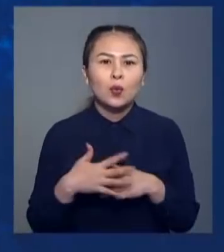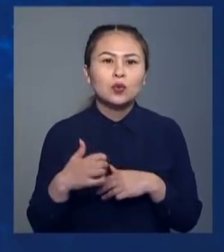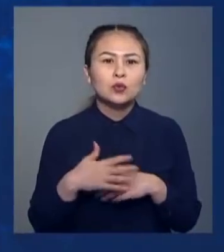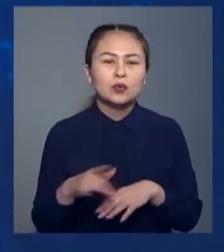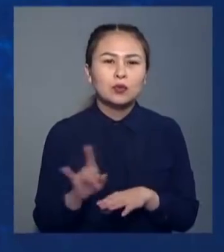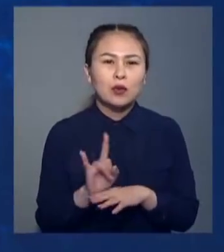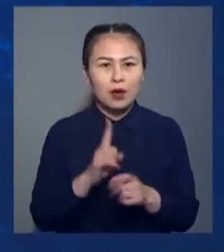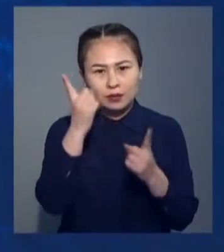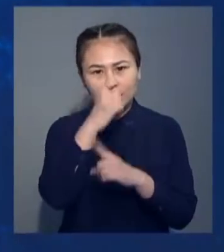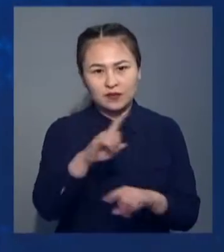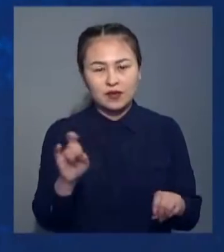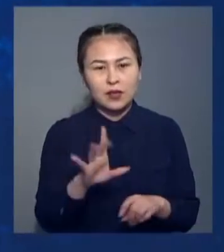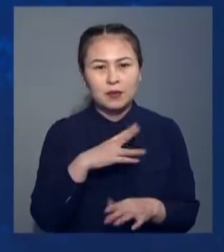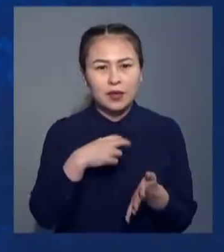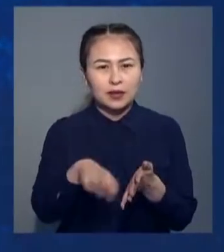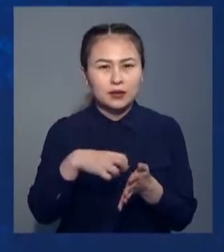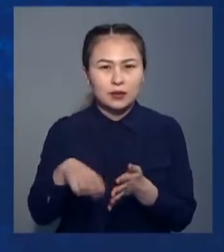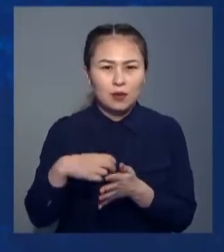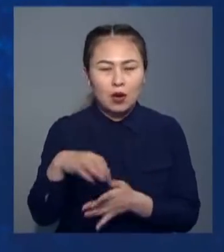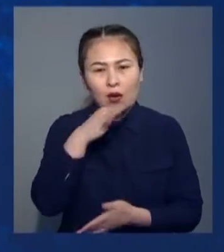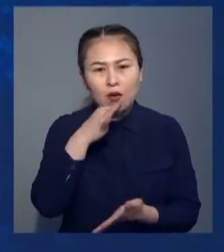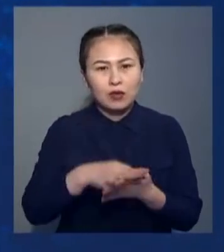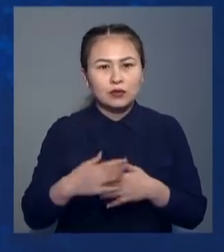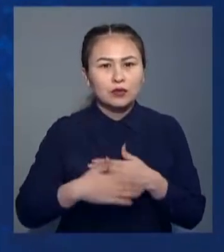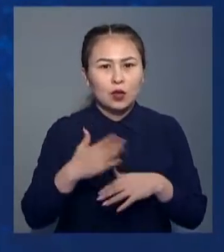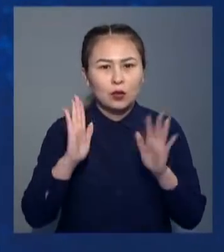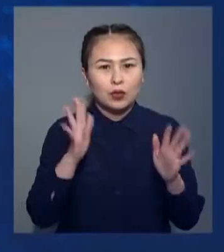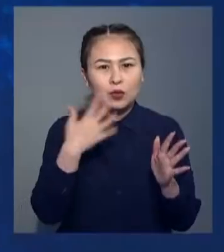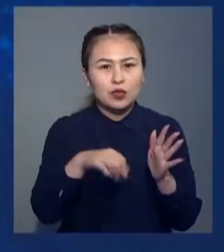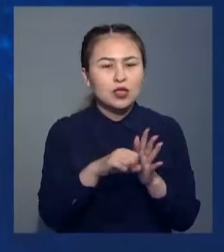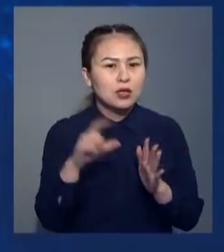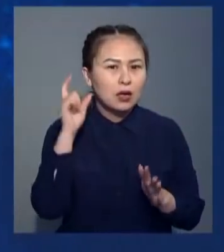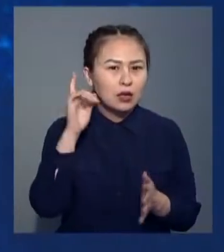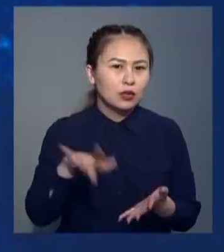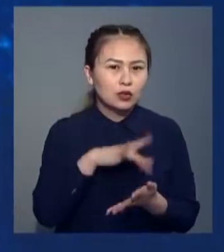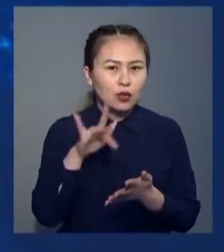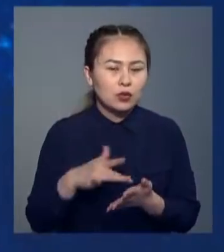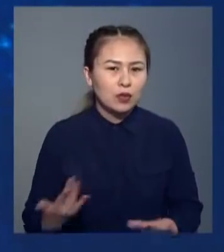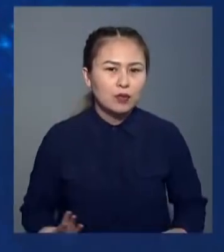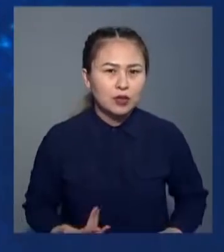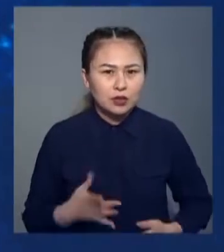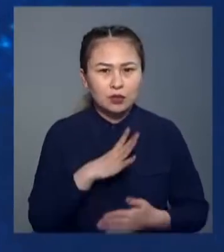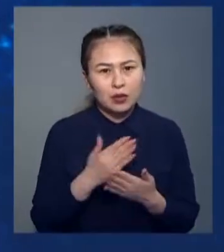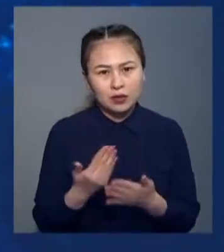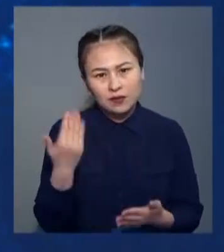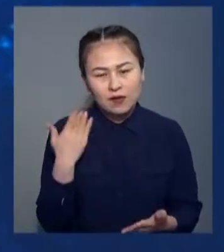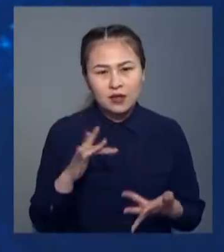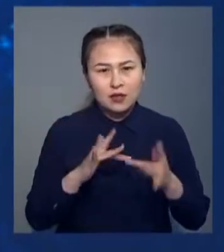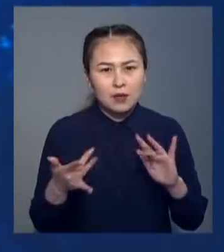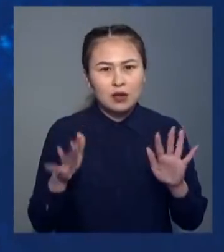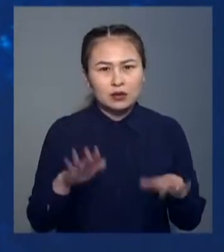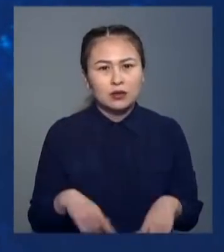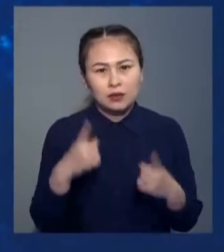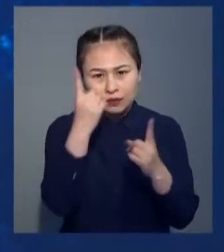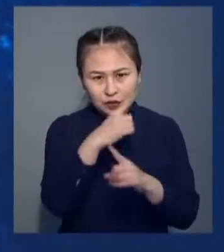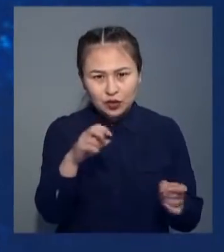Көкшетауда жалған хабарлама таратқандар қылмыстық жауапкершілікке тартылатын болды. 56 жастағы қала тұрғыны осыдан бірнеше күн бұрын WhatsApp